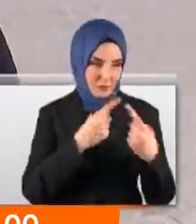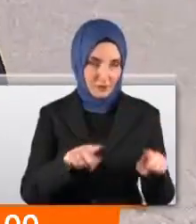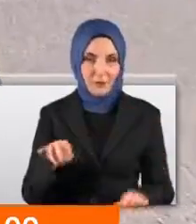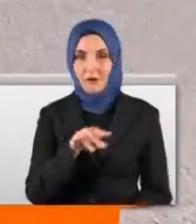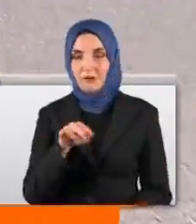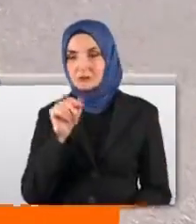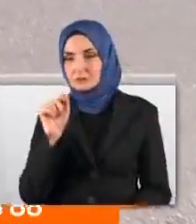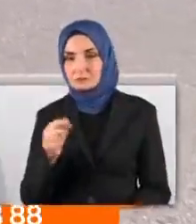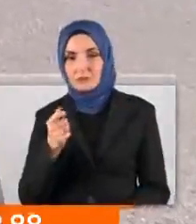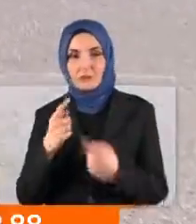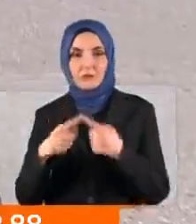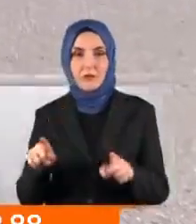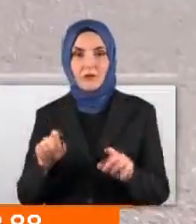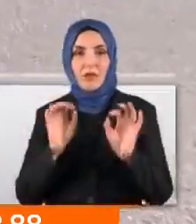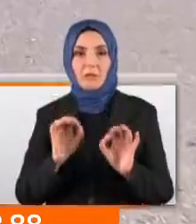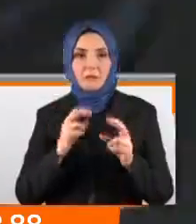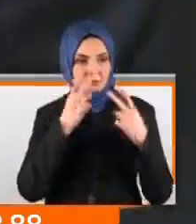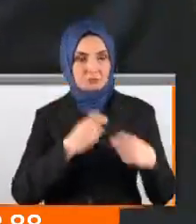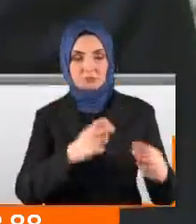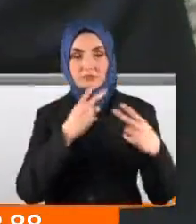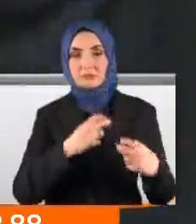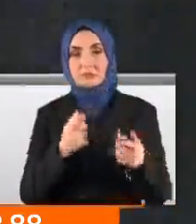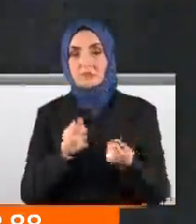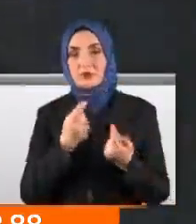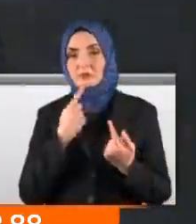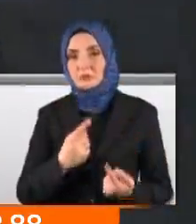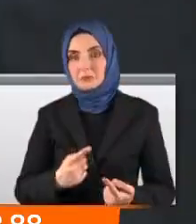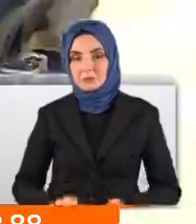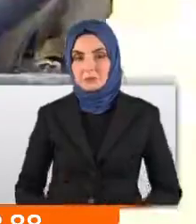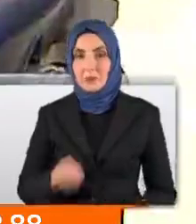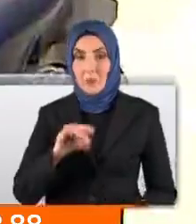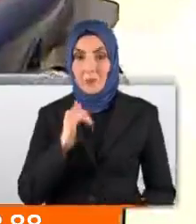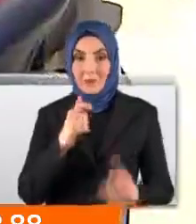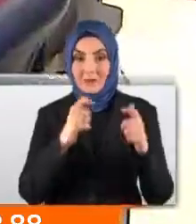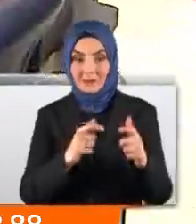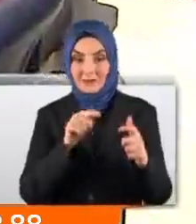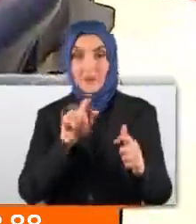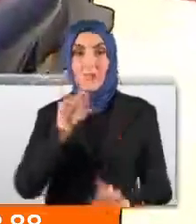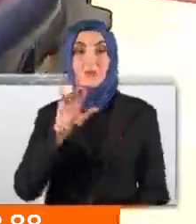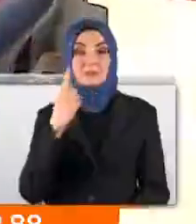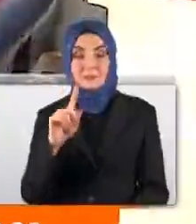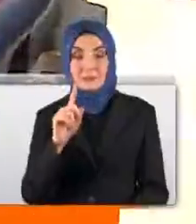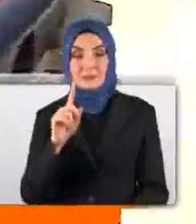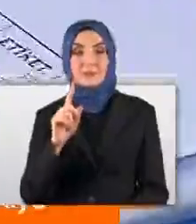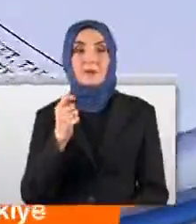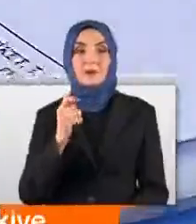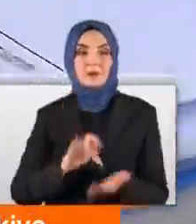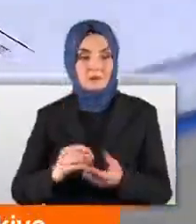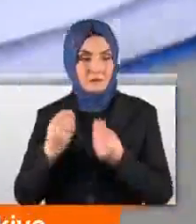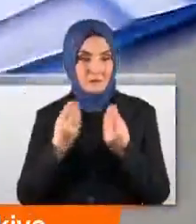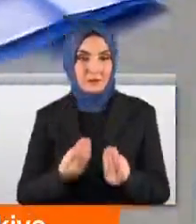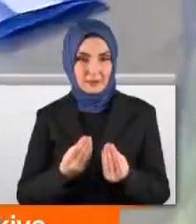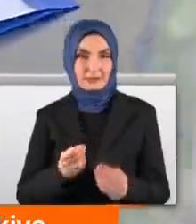değişik. Yani biz hep soyuluyoruz marketlerde. O markete de 15.566 lira para cezası kesildi.